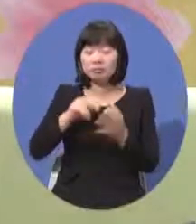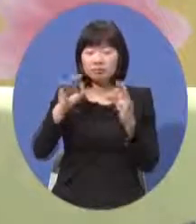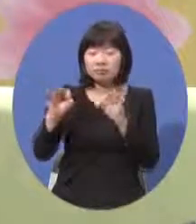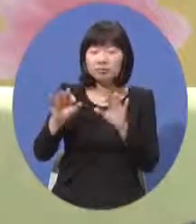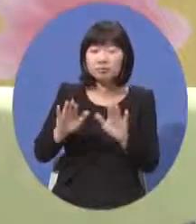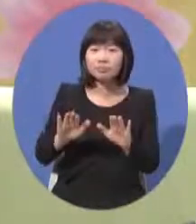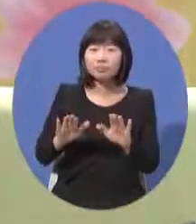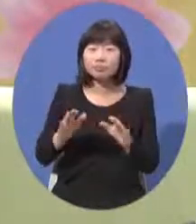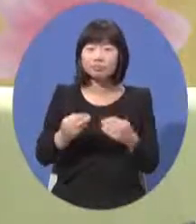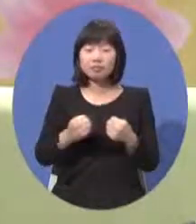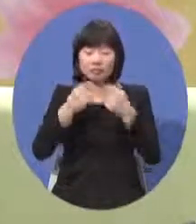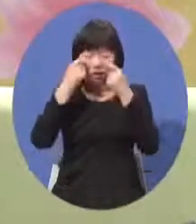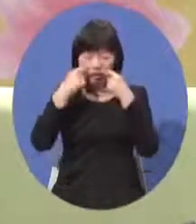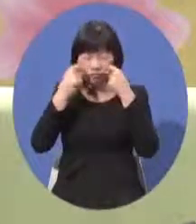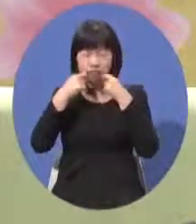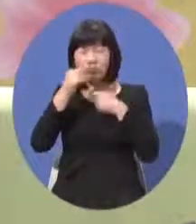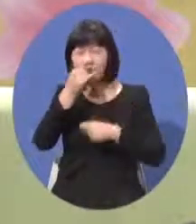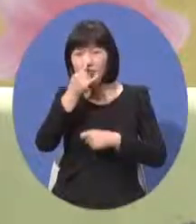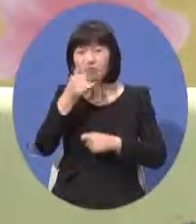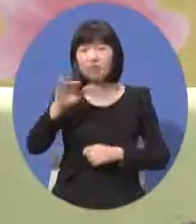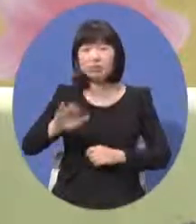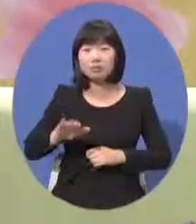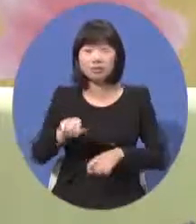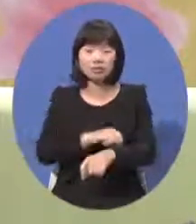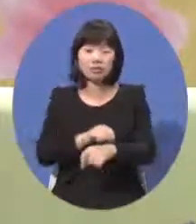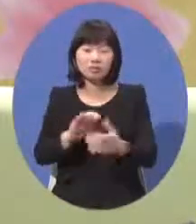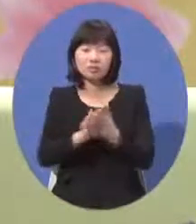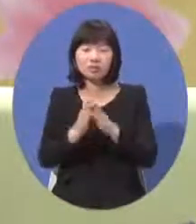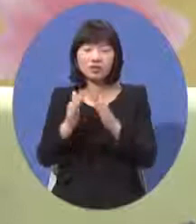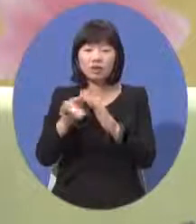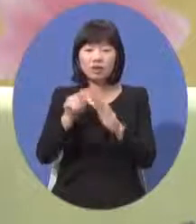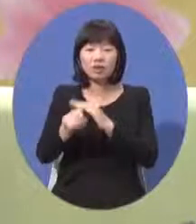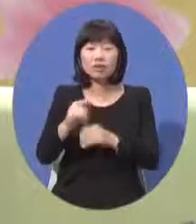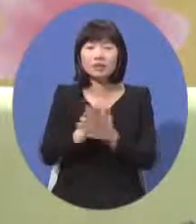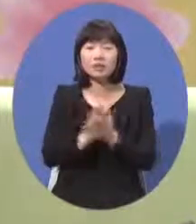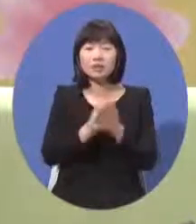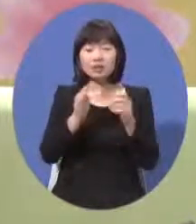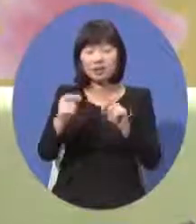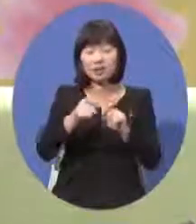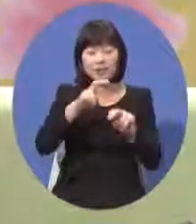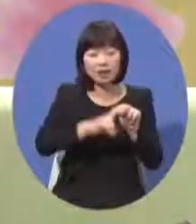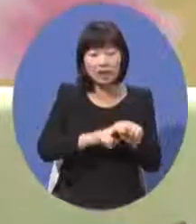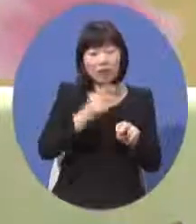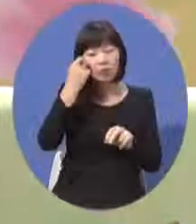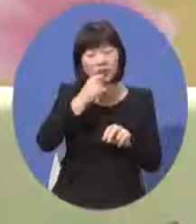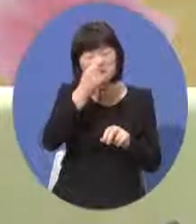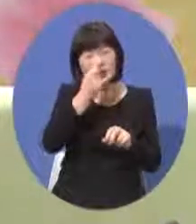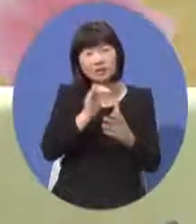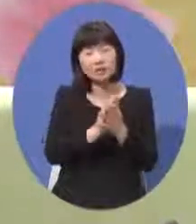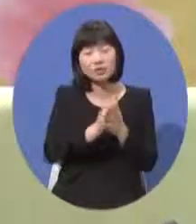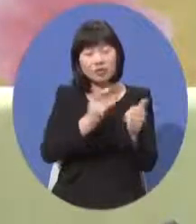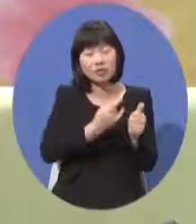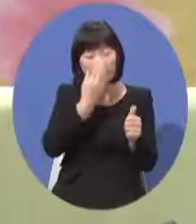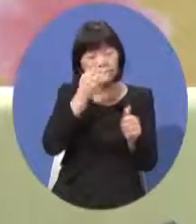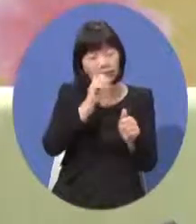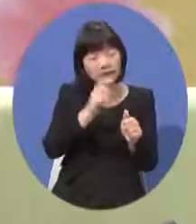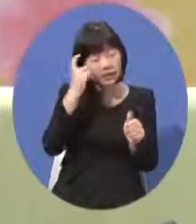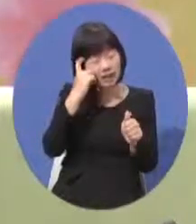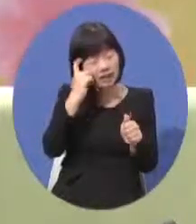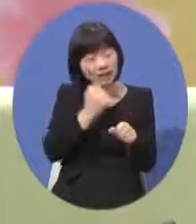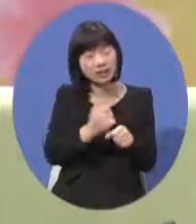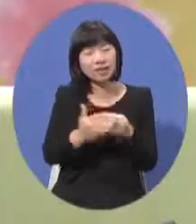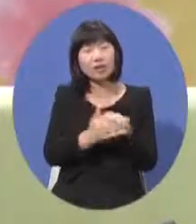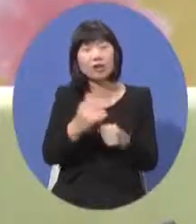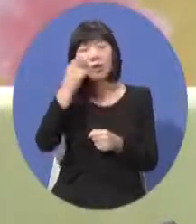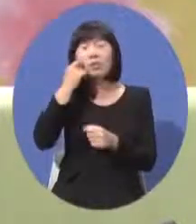요새 많이 울어요. 우는데 특히 유치원에 가서 친구들 앞에서 울어요. 그러면 친구들한테 무시당하지 않을까 하는 마음에